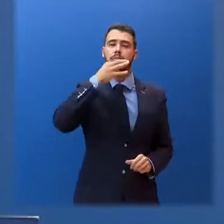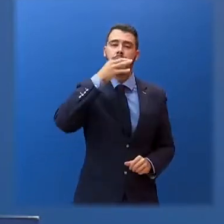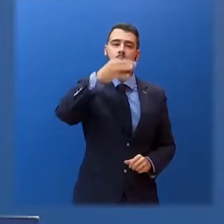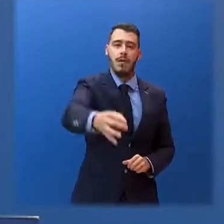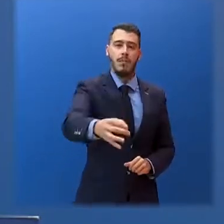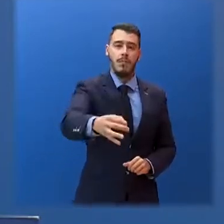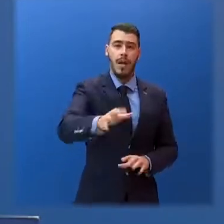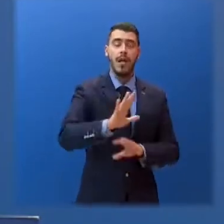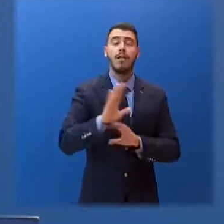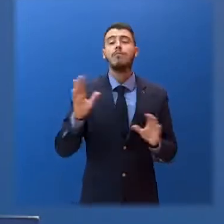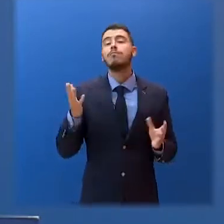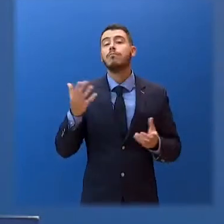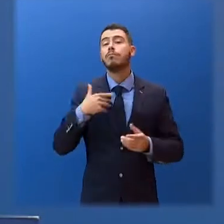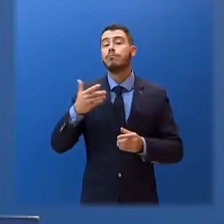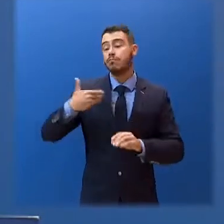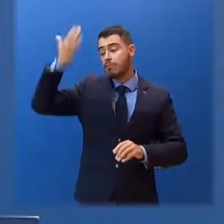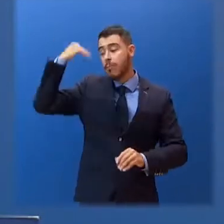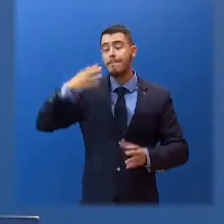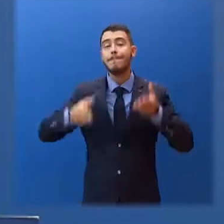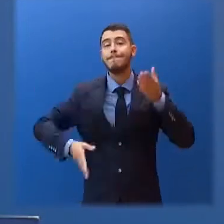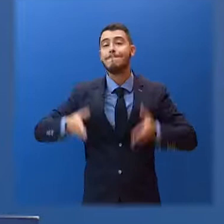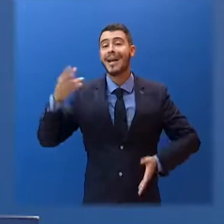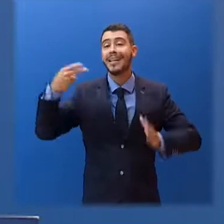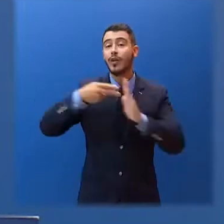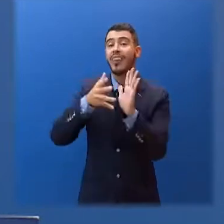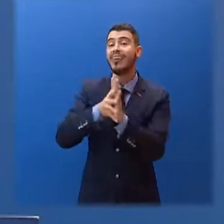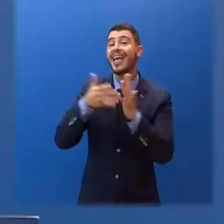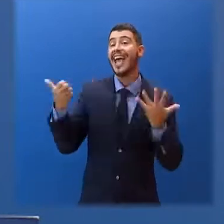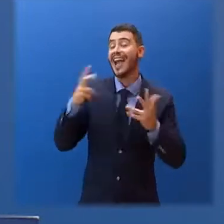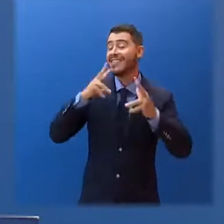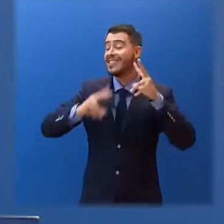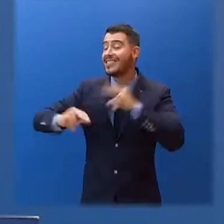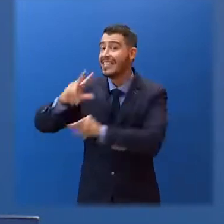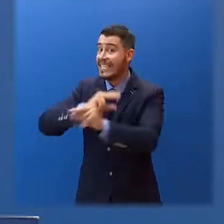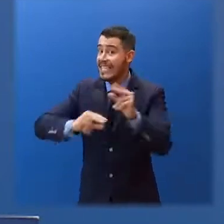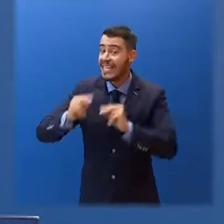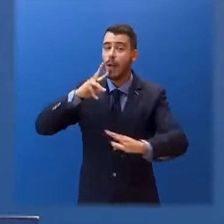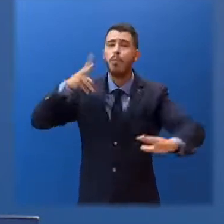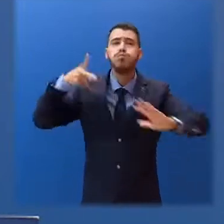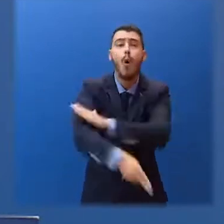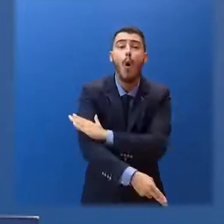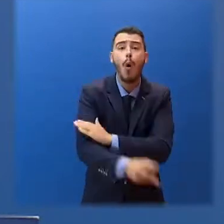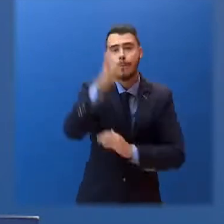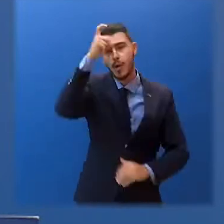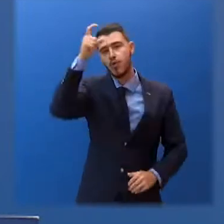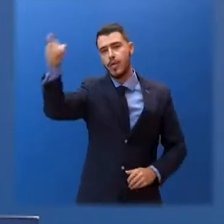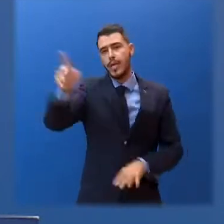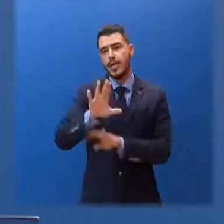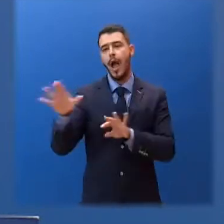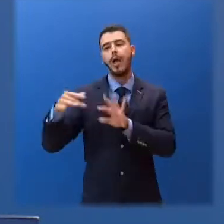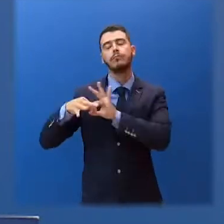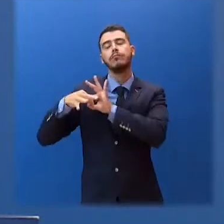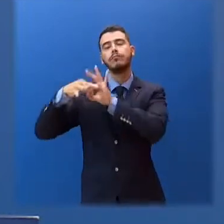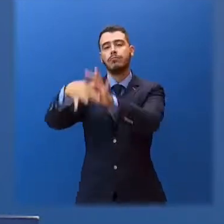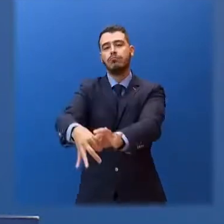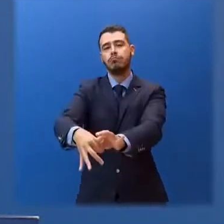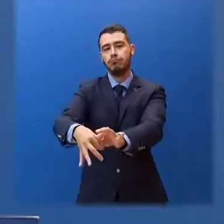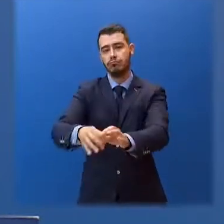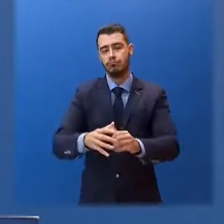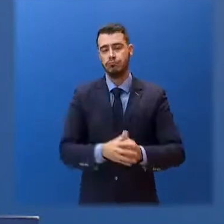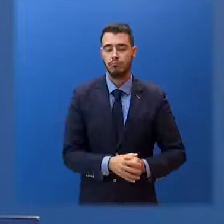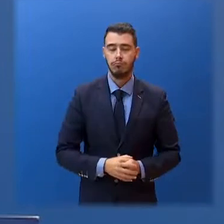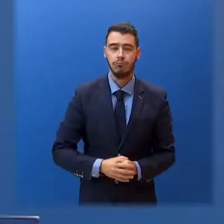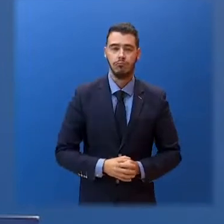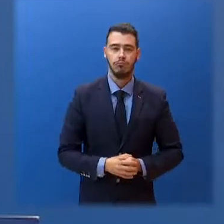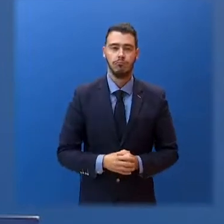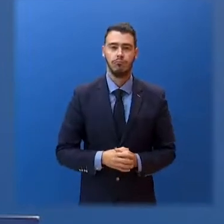των διερευνητικών επαφών που διακόπηκε το Μάρτιο του 2016 με επαιτειότητα της Τουρκίας. Δεν έχουμε άλλα ζητήματα προς συζήτηση παρά την οριοθέτηση των θαλασσίων ζωνών μας.